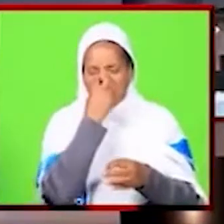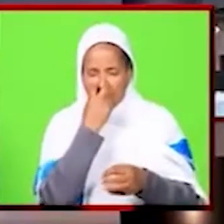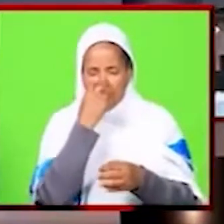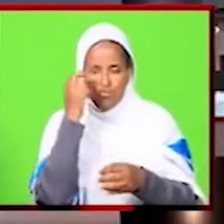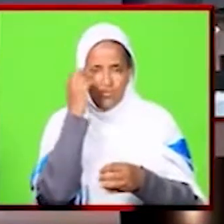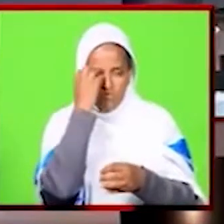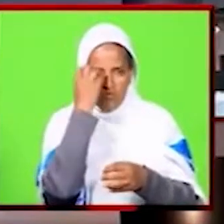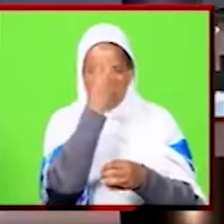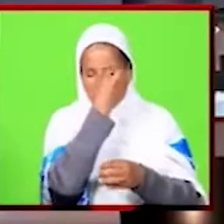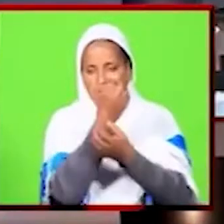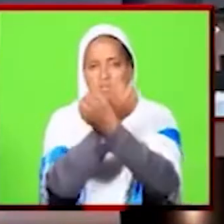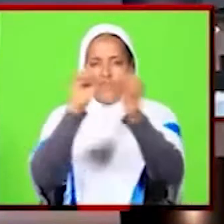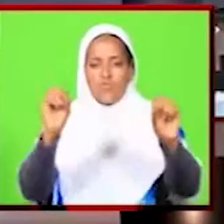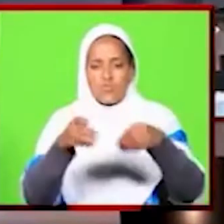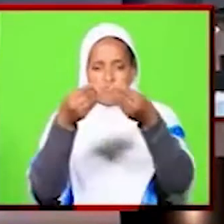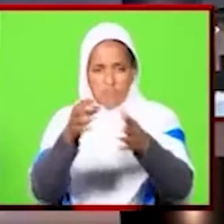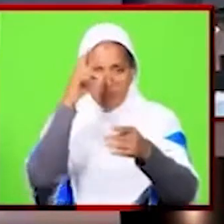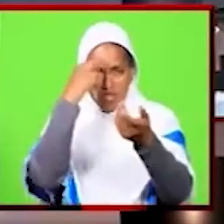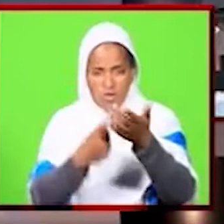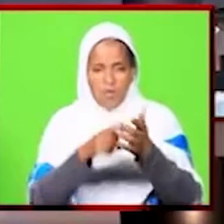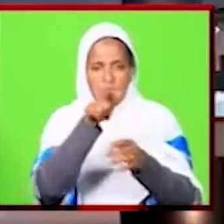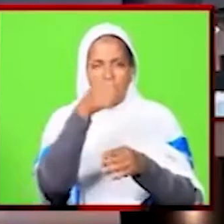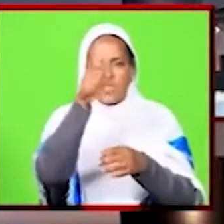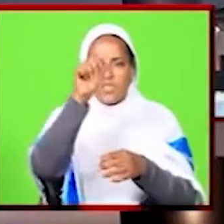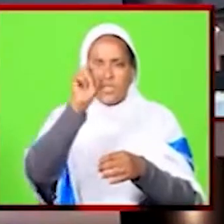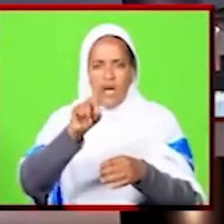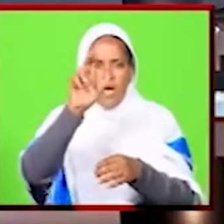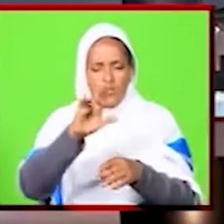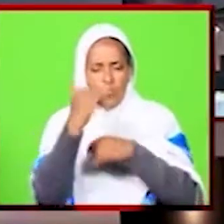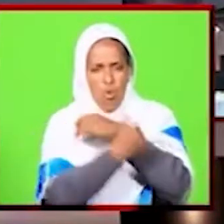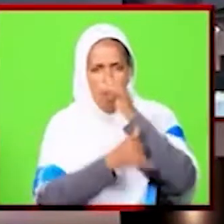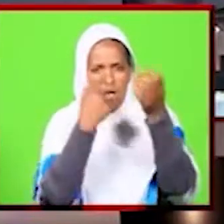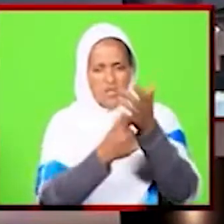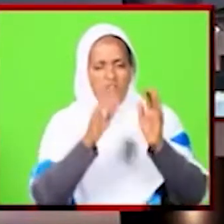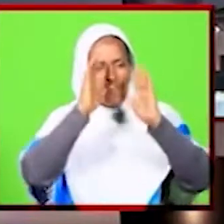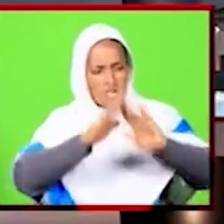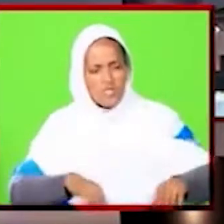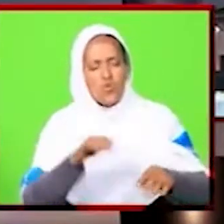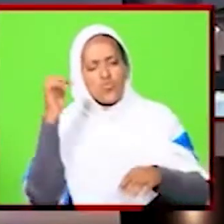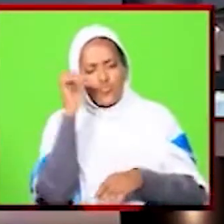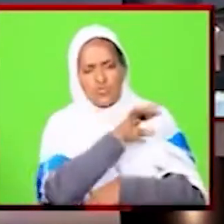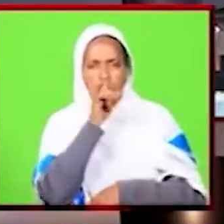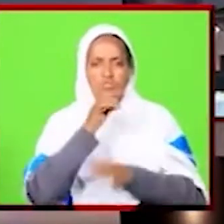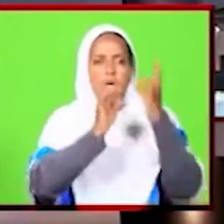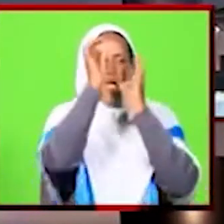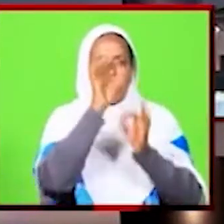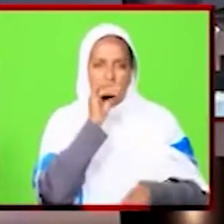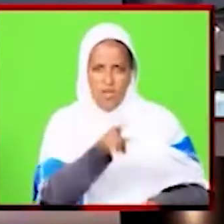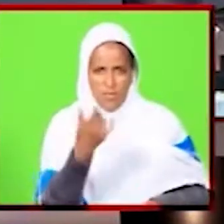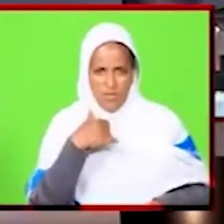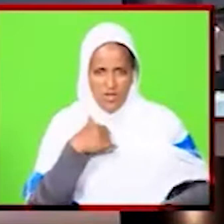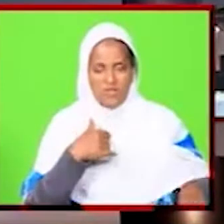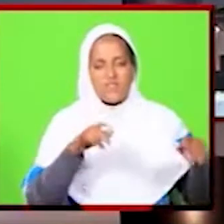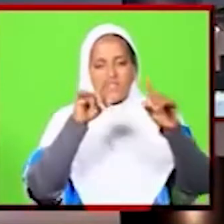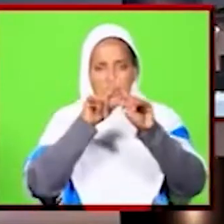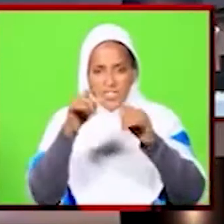ጌታችን በኢያሪኮ አይነ ስውሩን የመፈወሱንም ነገር በተመለከተ እንዲሁም ደግሞ ኢያሪኮ አጠቃላይ ኢያሪኮ በተአምር ፈርሳለች የሚባለው